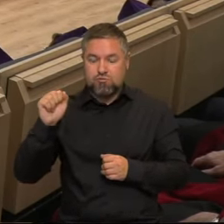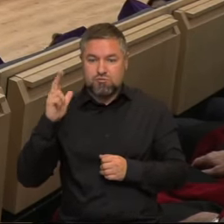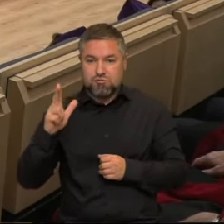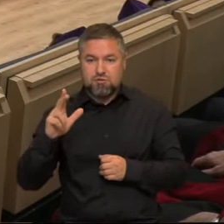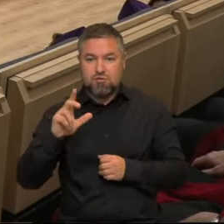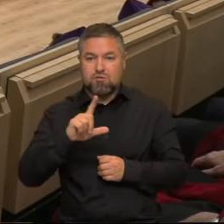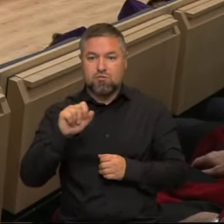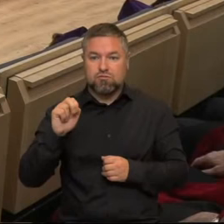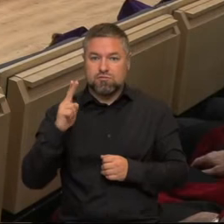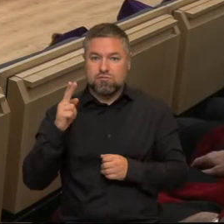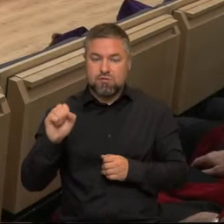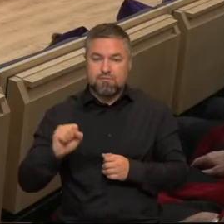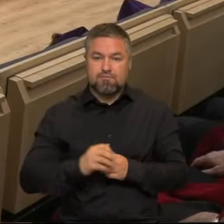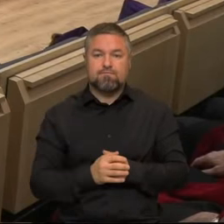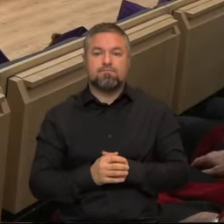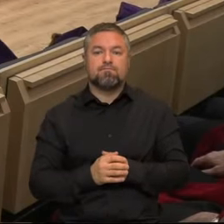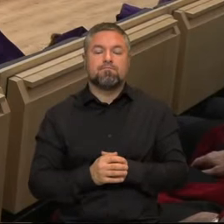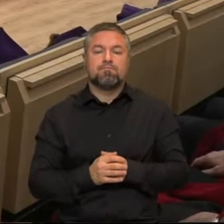Brożek-Płuska.